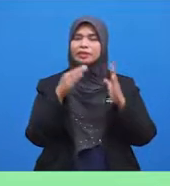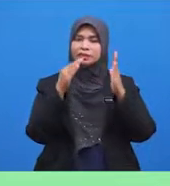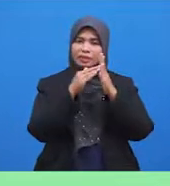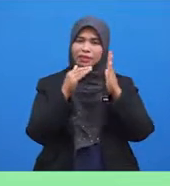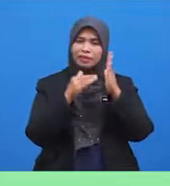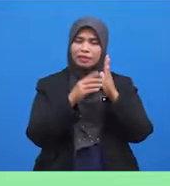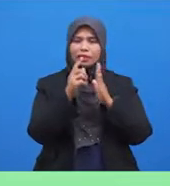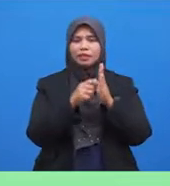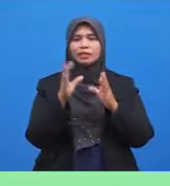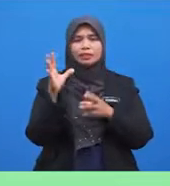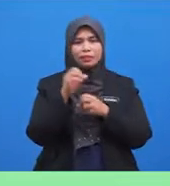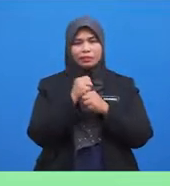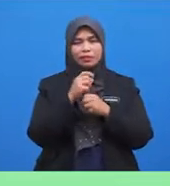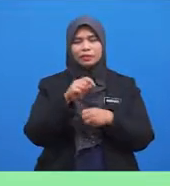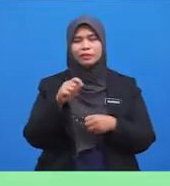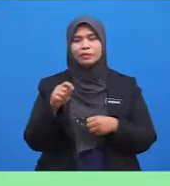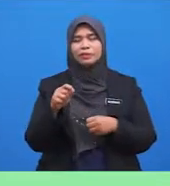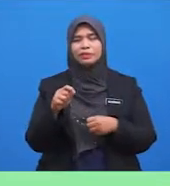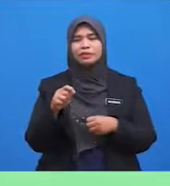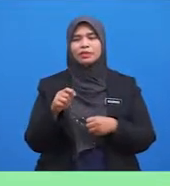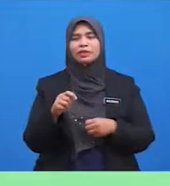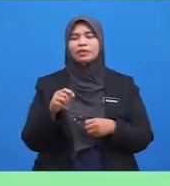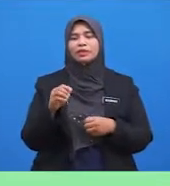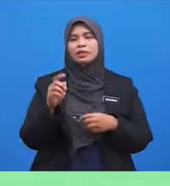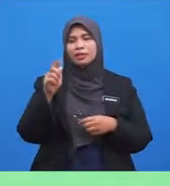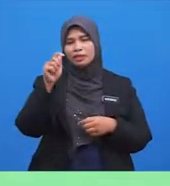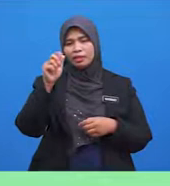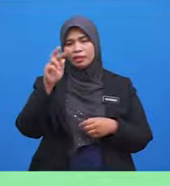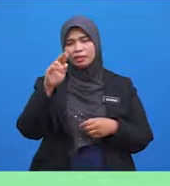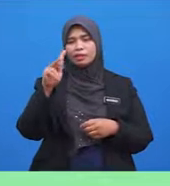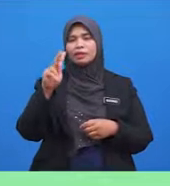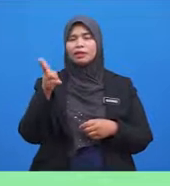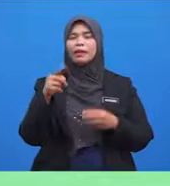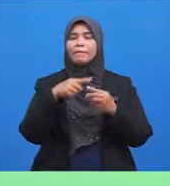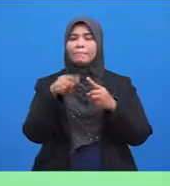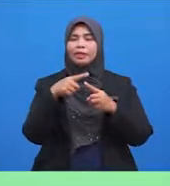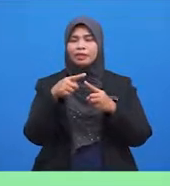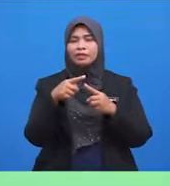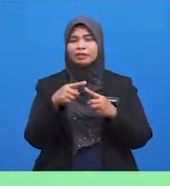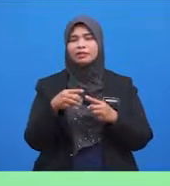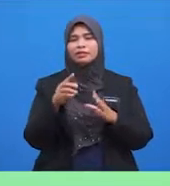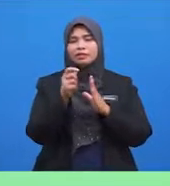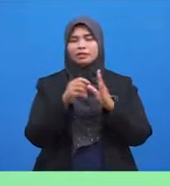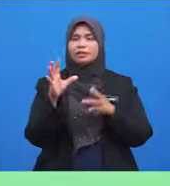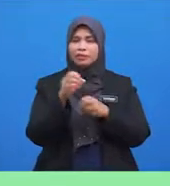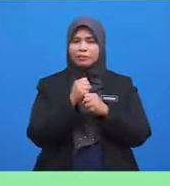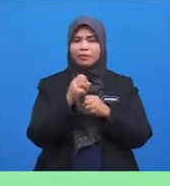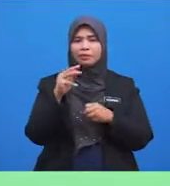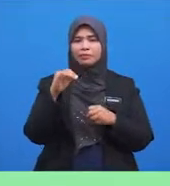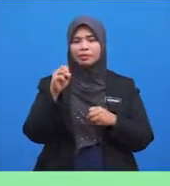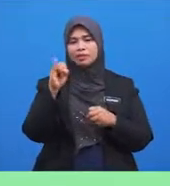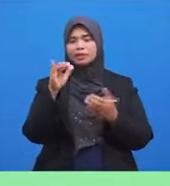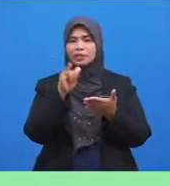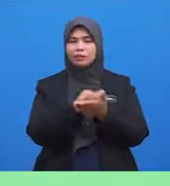tercapai, tuliskan catatan tarikh bilakah tercapainya misi